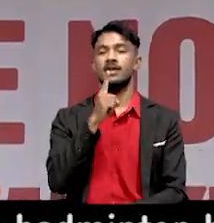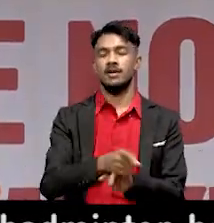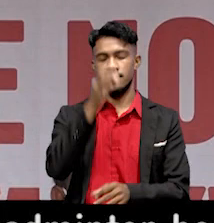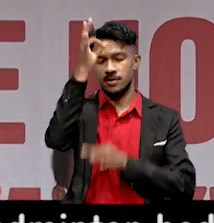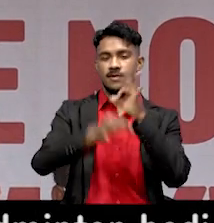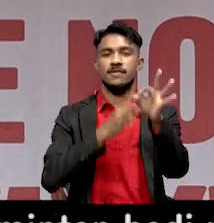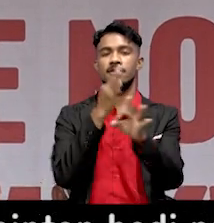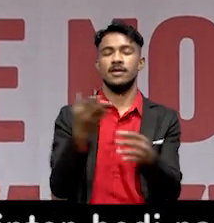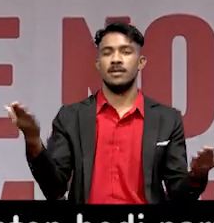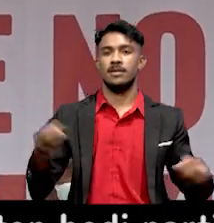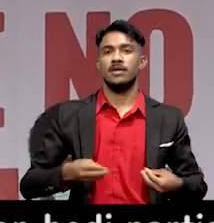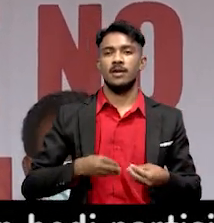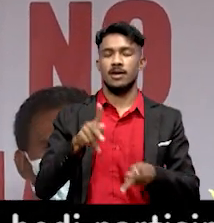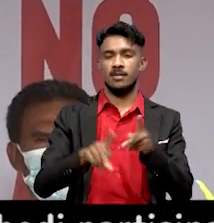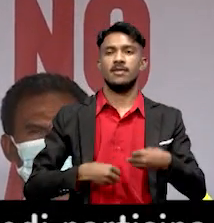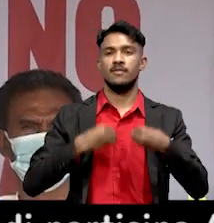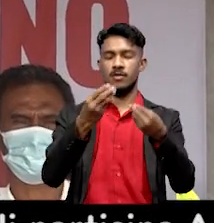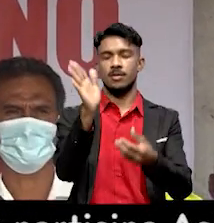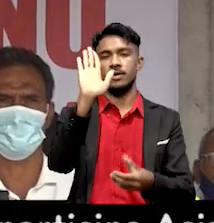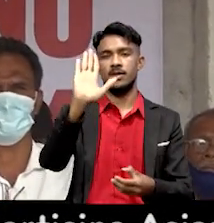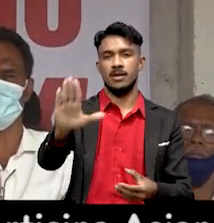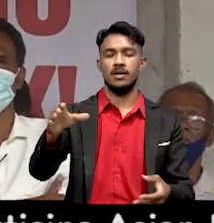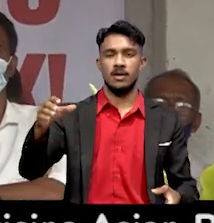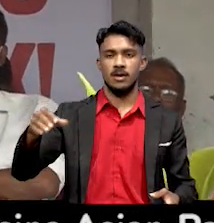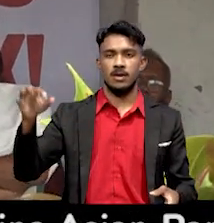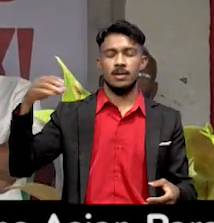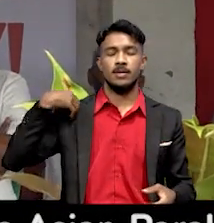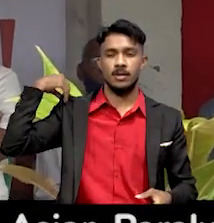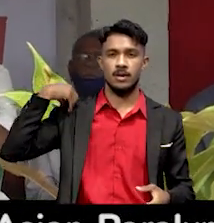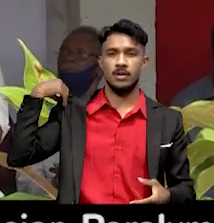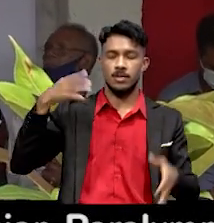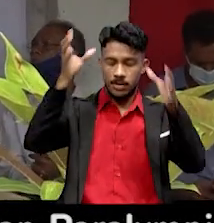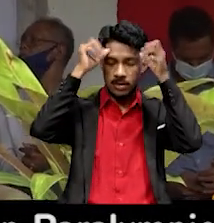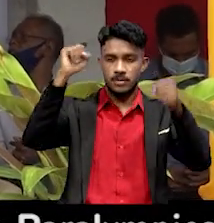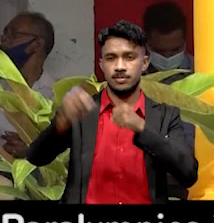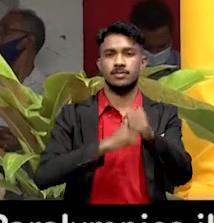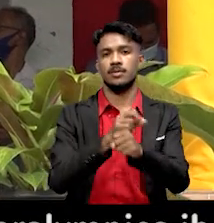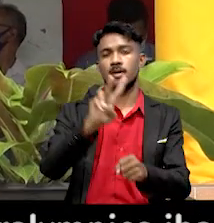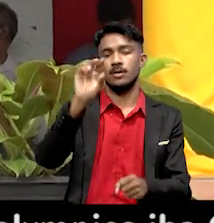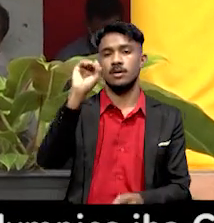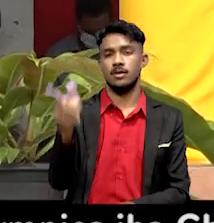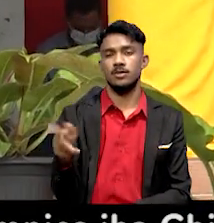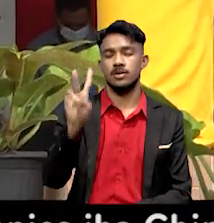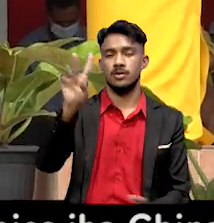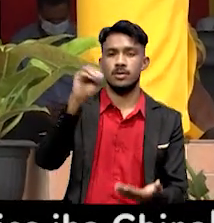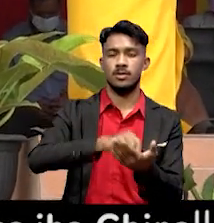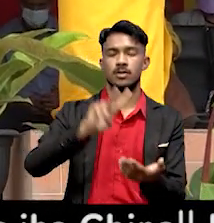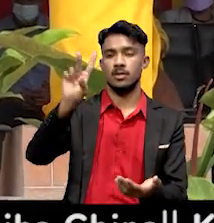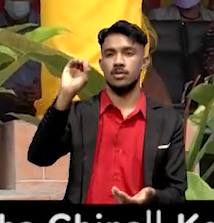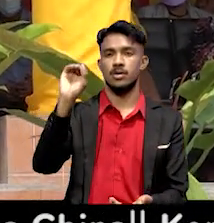fobania atu rekandidata ba Presiden di Republika periodu rihun rua ruanul resin rua to rihun rua ruanul resin